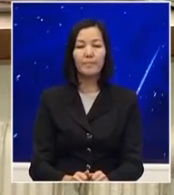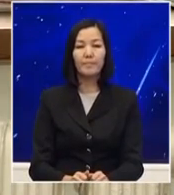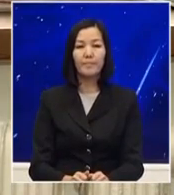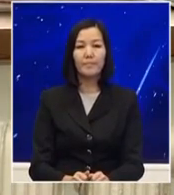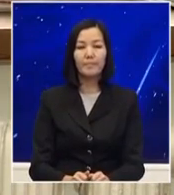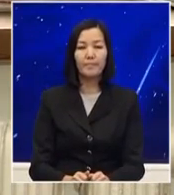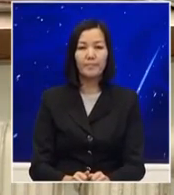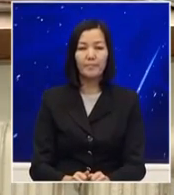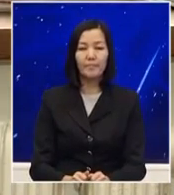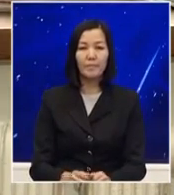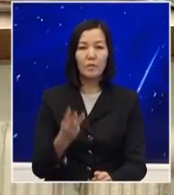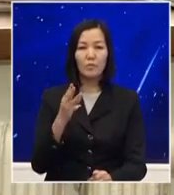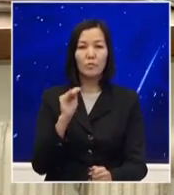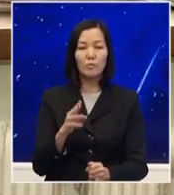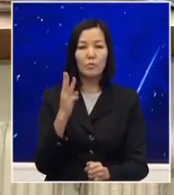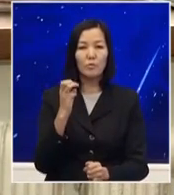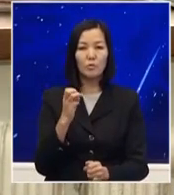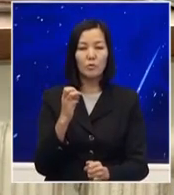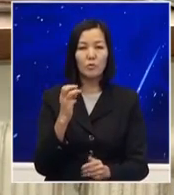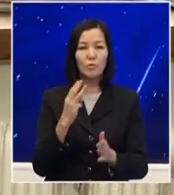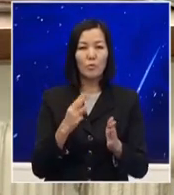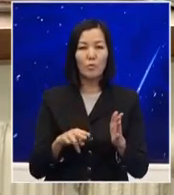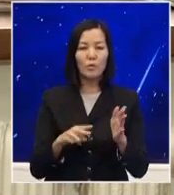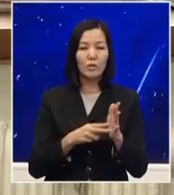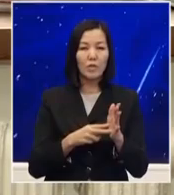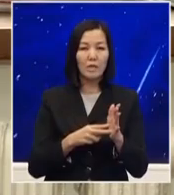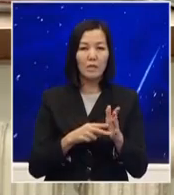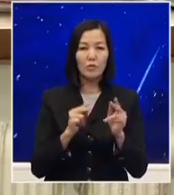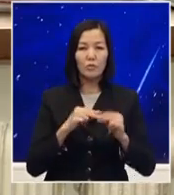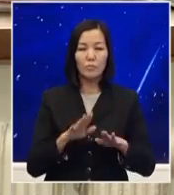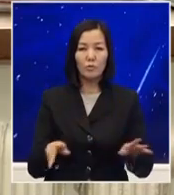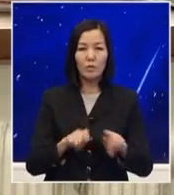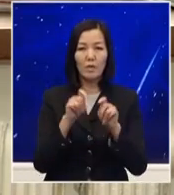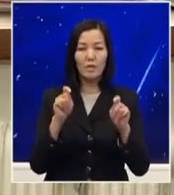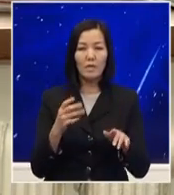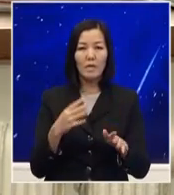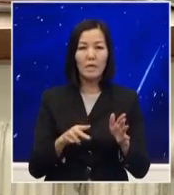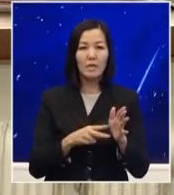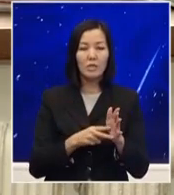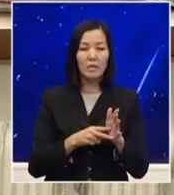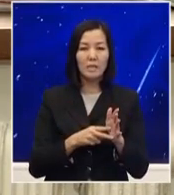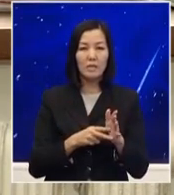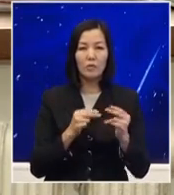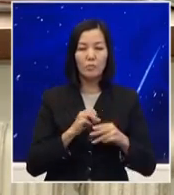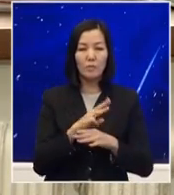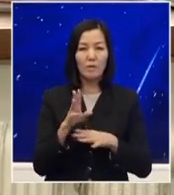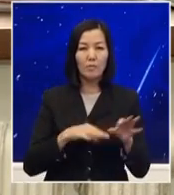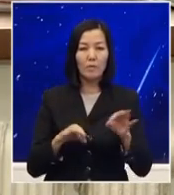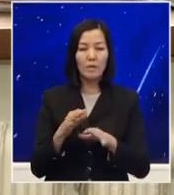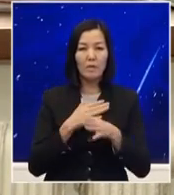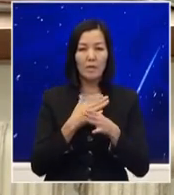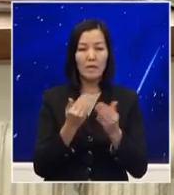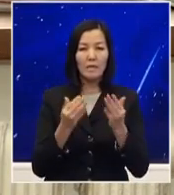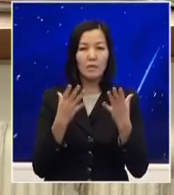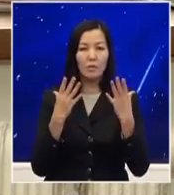3337 рабочих мест. 3337 жұмыс орны ашылды. Оның ішінде 1947-сі жұмыспен қамту орталығы арқылы орналасты.